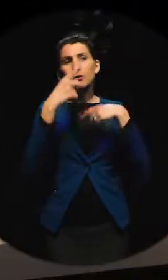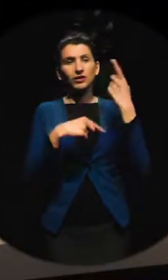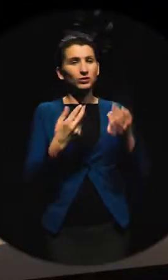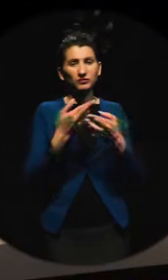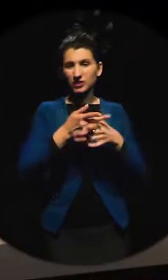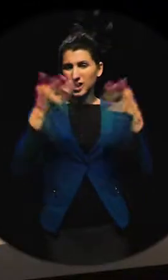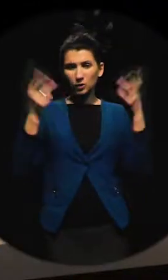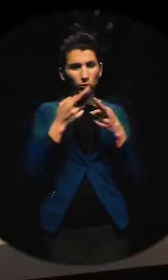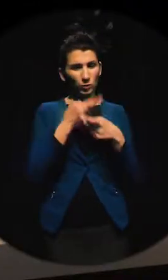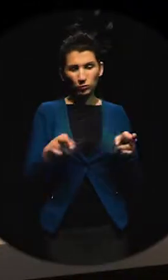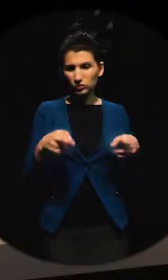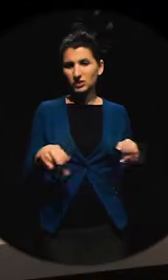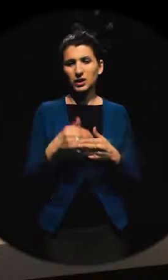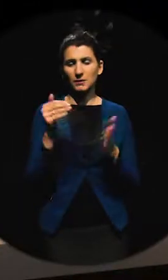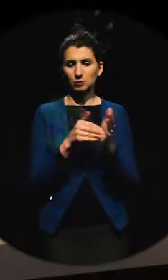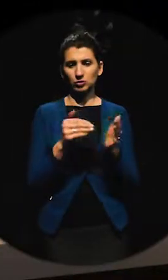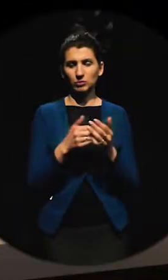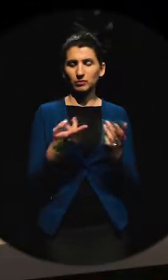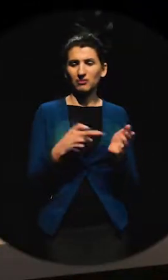bardzo różnych typach potrzeb.